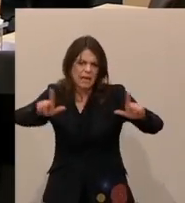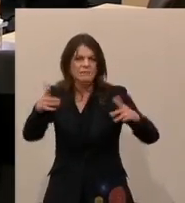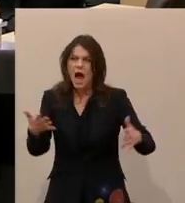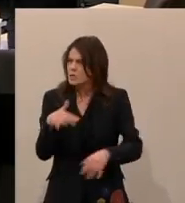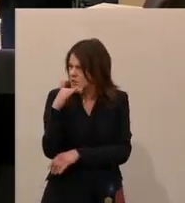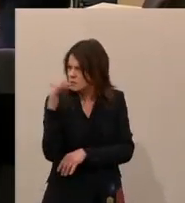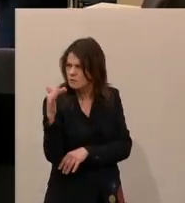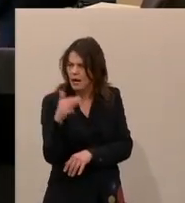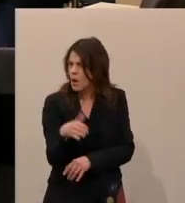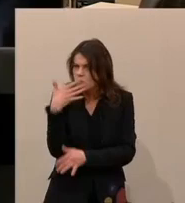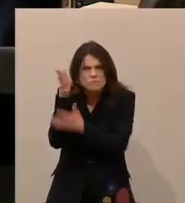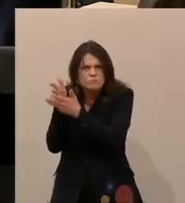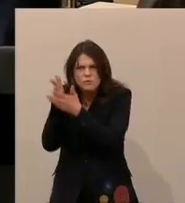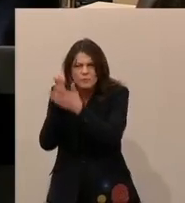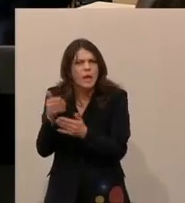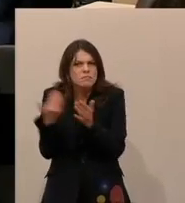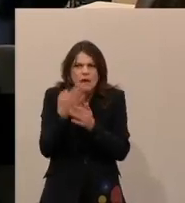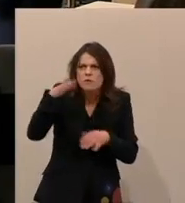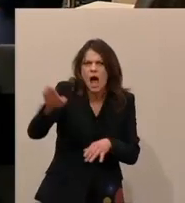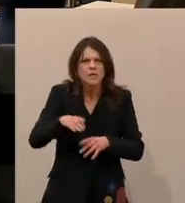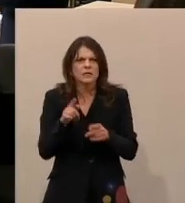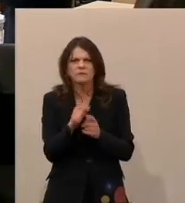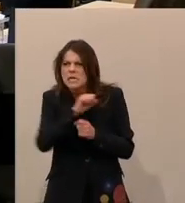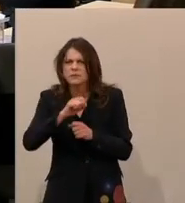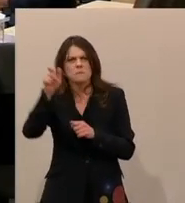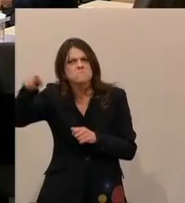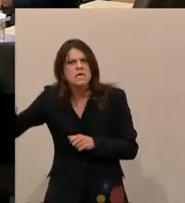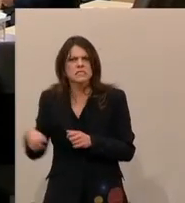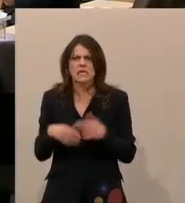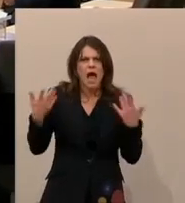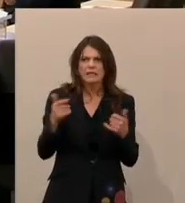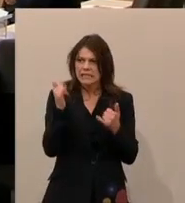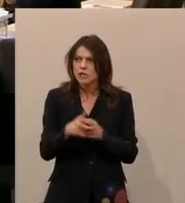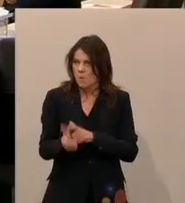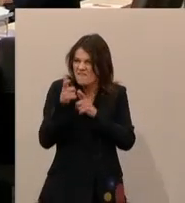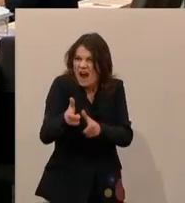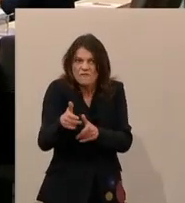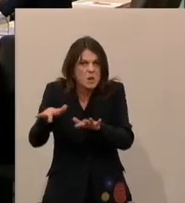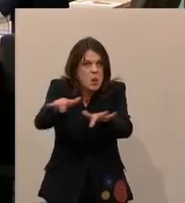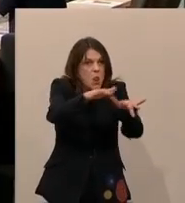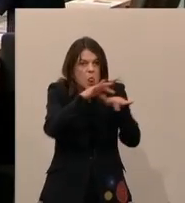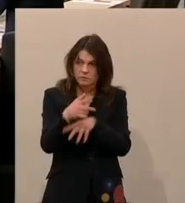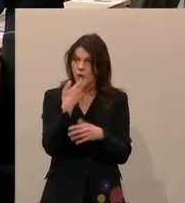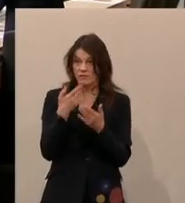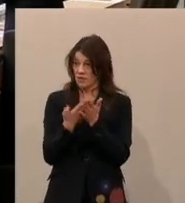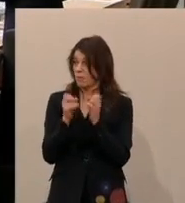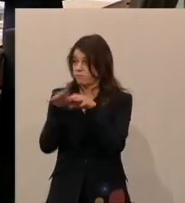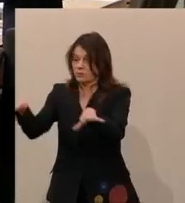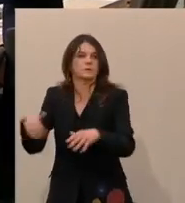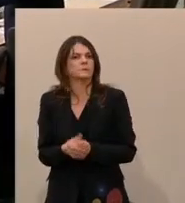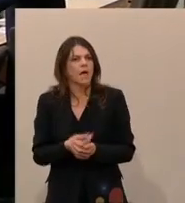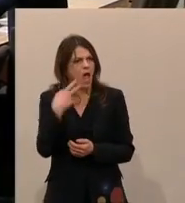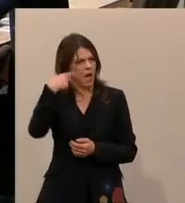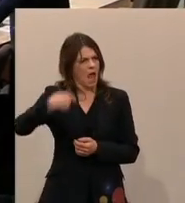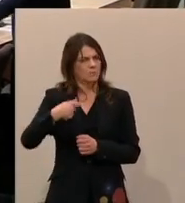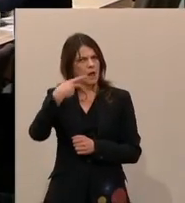überall unüberprüfte Neonazis und Extremisten, die sich jetzt noch dazu bewaffnen. Sehr geehrter Herr Abgeordneter Pilz,